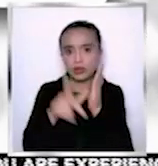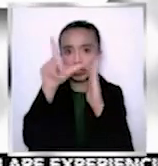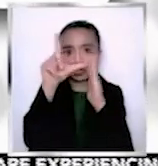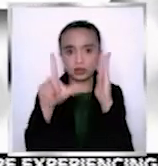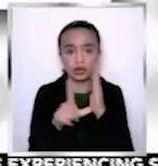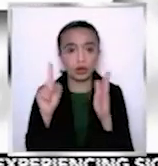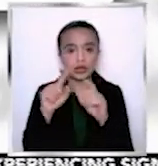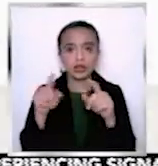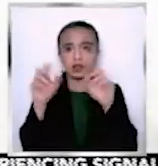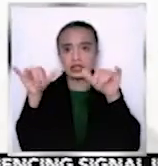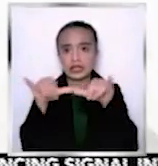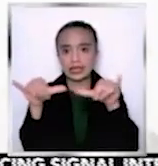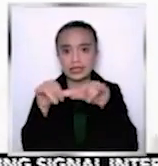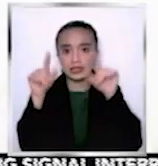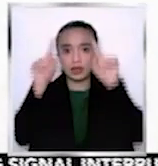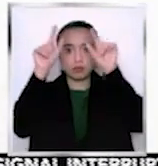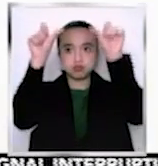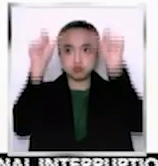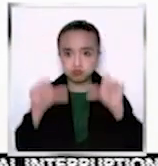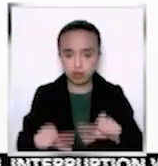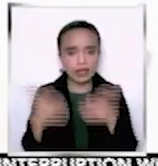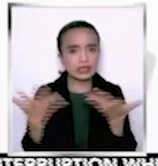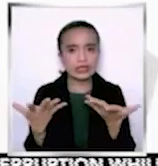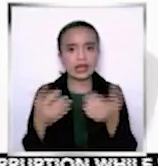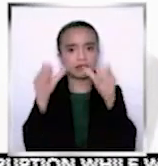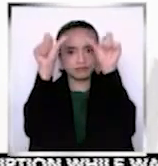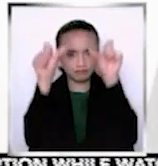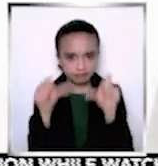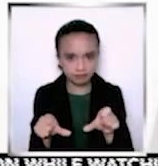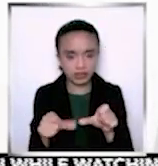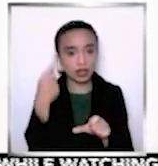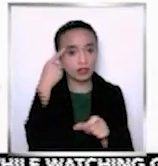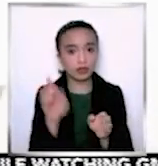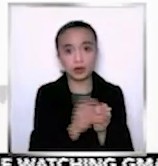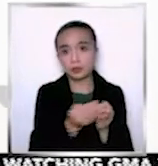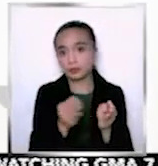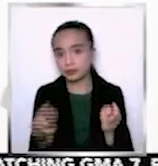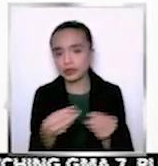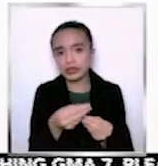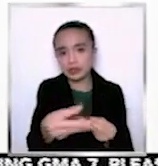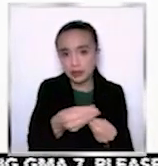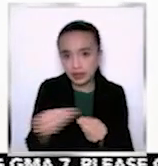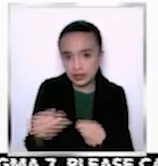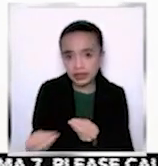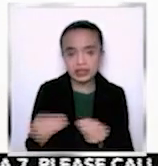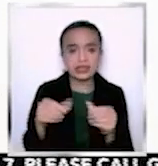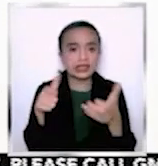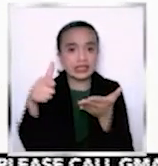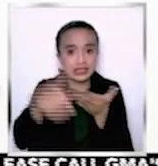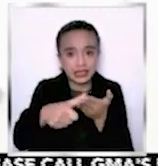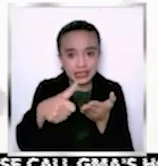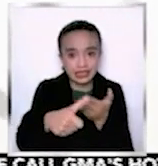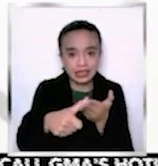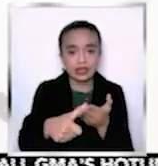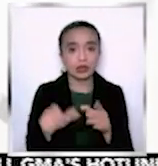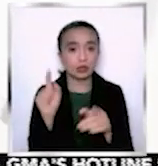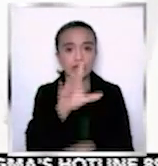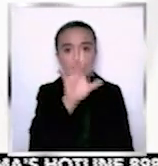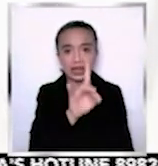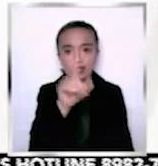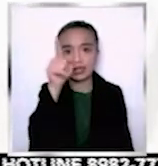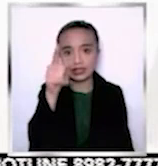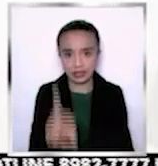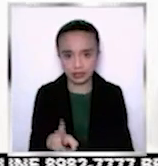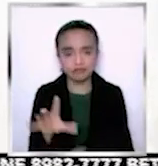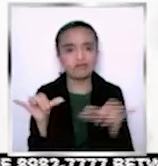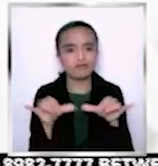saan ikakabit ang mga ito. Para sa mga pamphlet, sticker, cards at decals, maximum na ang 8.5 inches ang lapad at